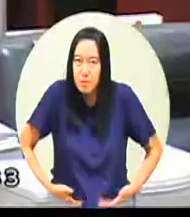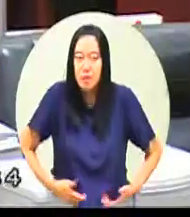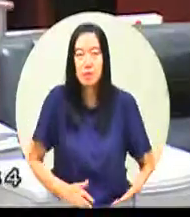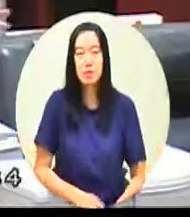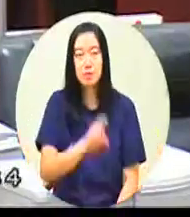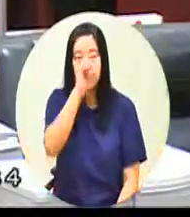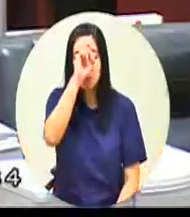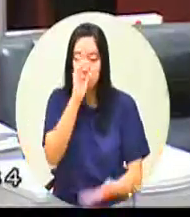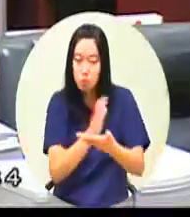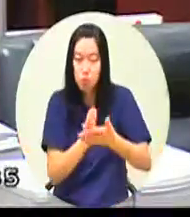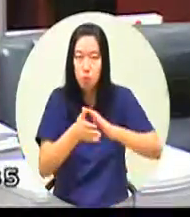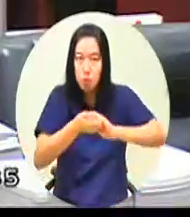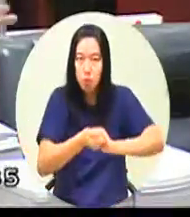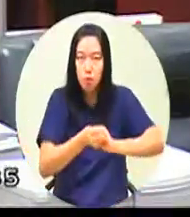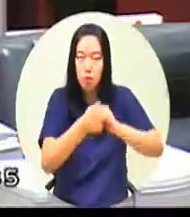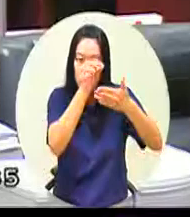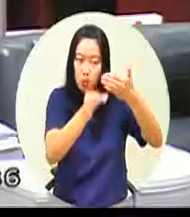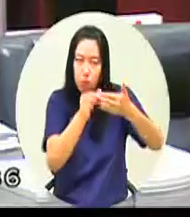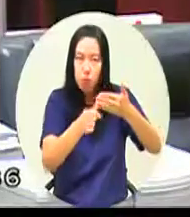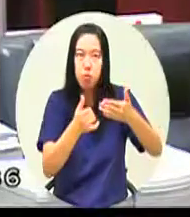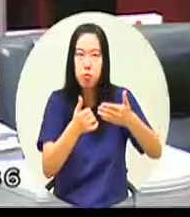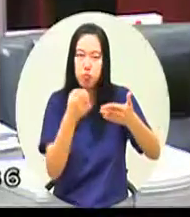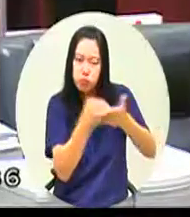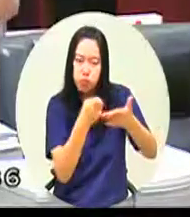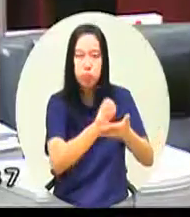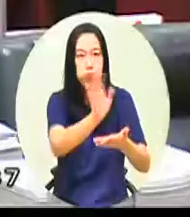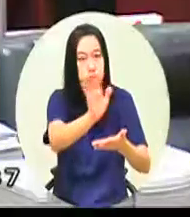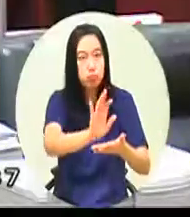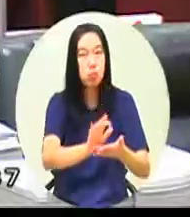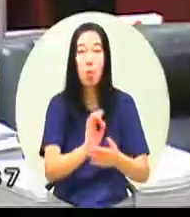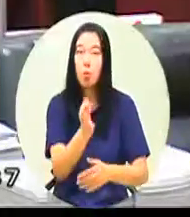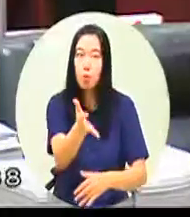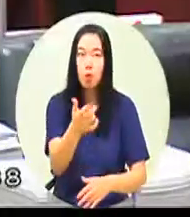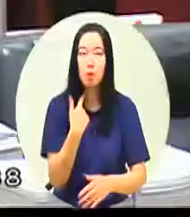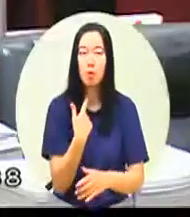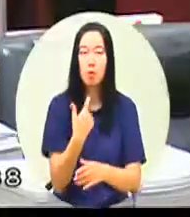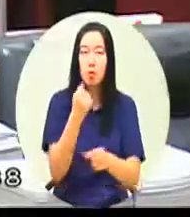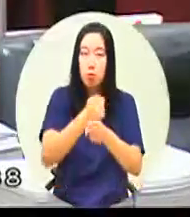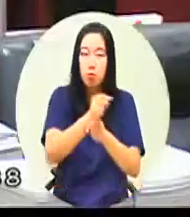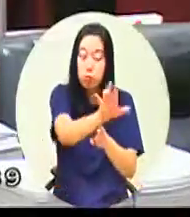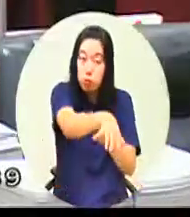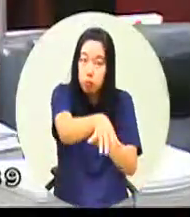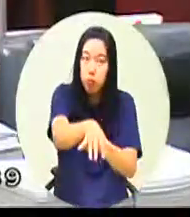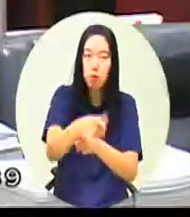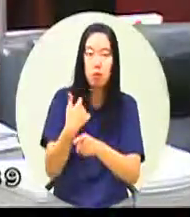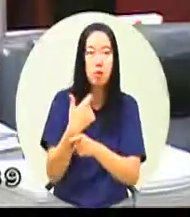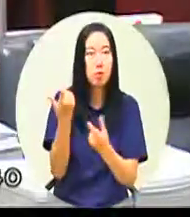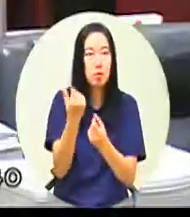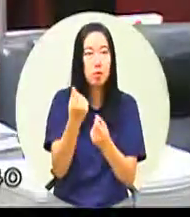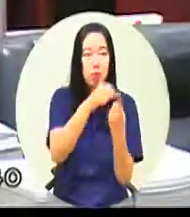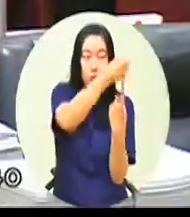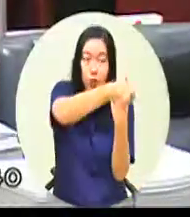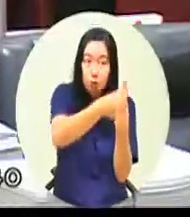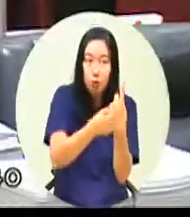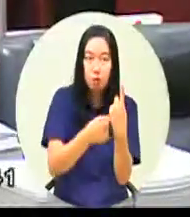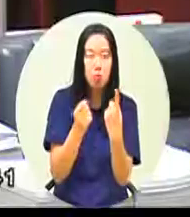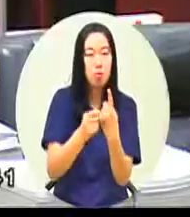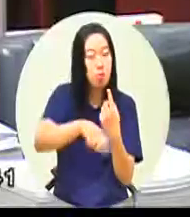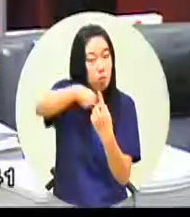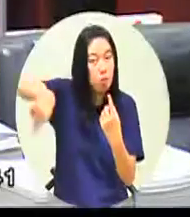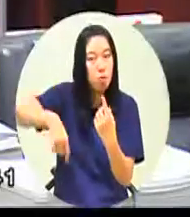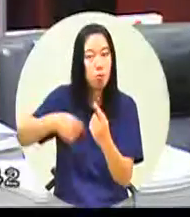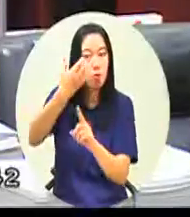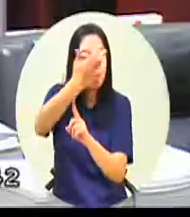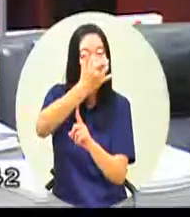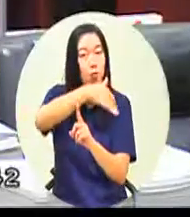望在认定的标准也差不多，因为上面人说怎样，因为做事的人就尤其种香蕉、包香蕉的人，伊枝山也